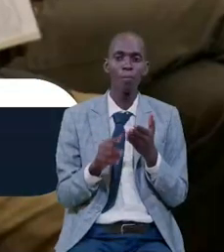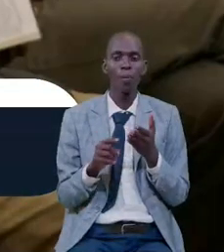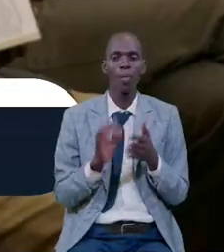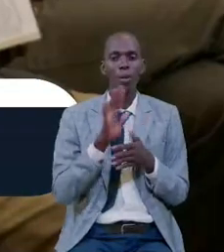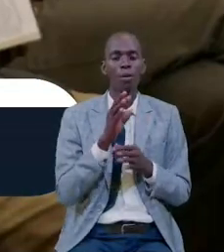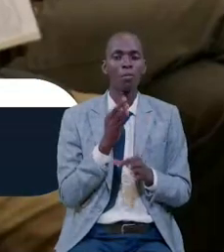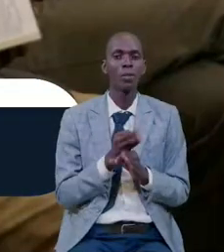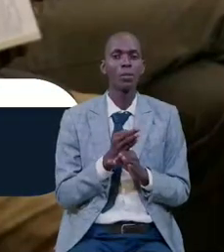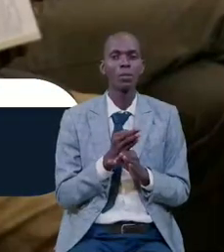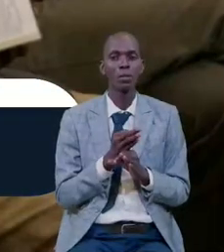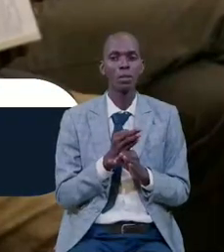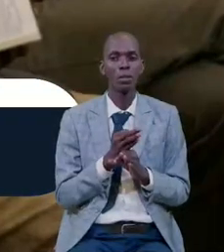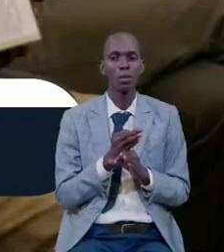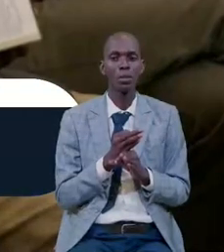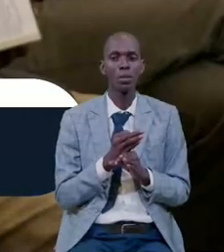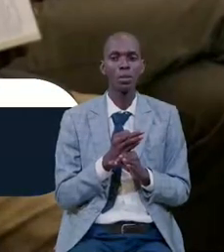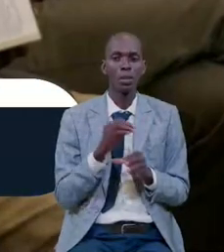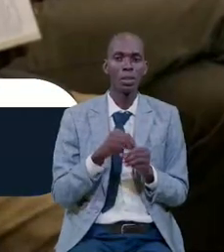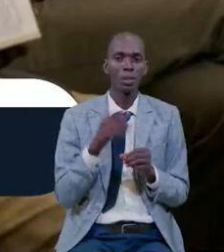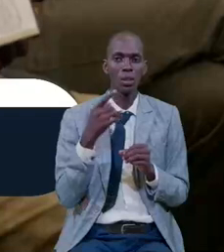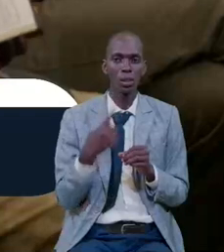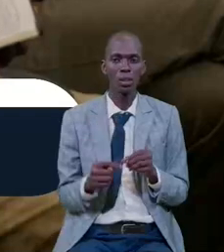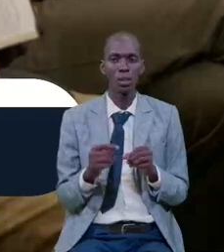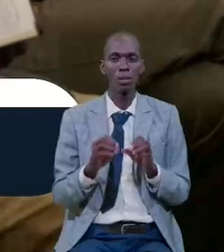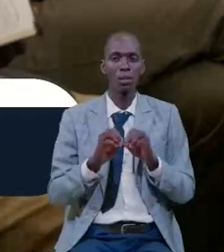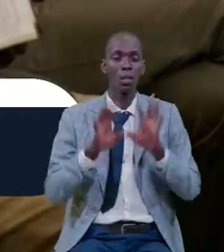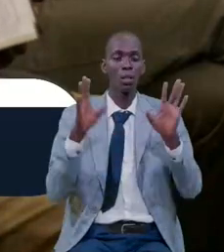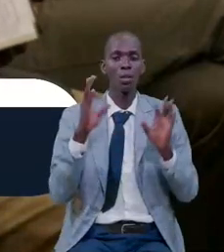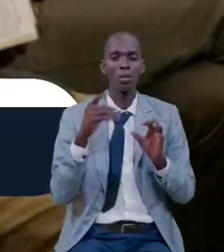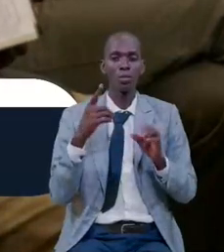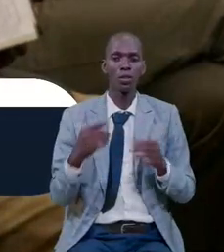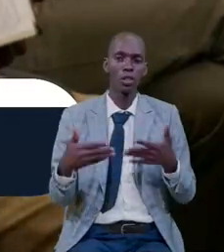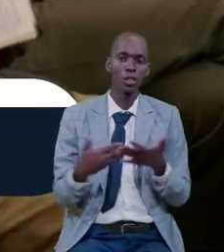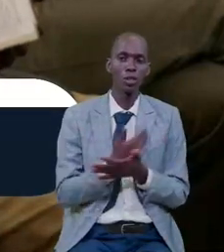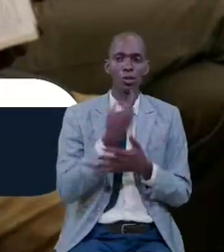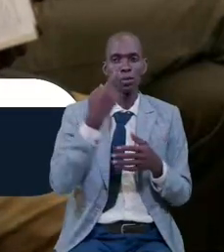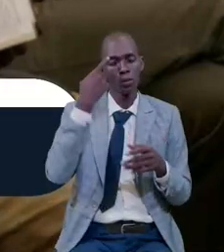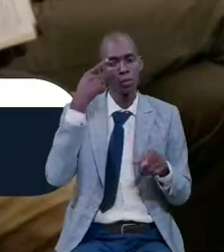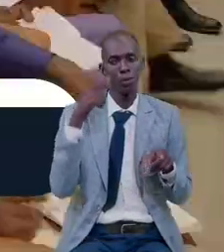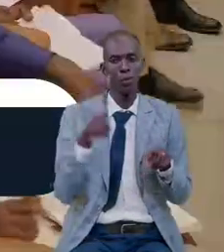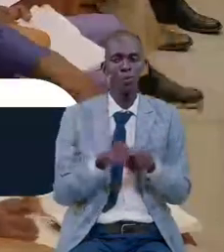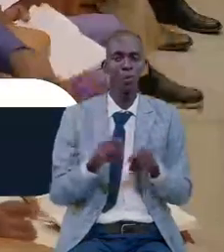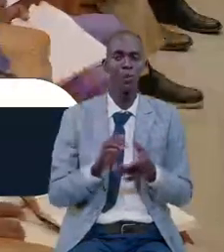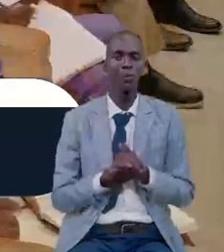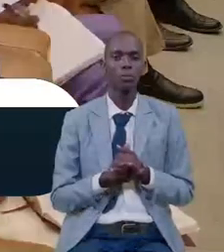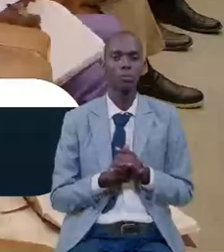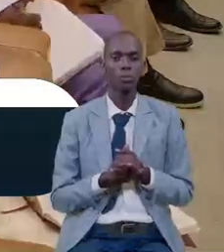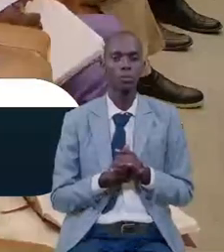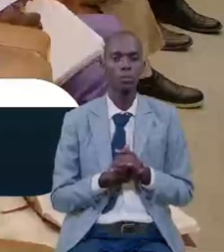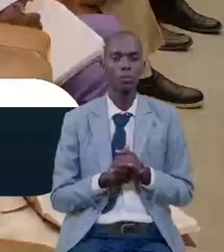Examinez votre foi à la lumière du Nouveau Testament. C'est dit,